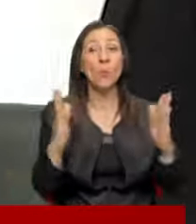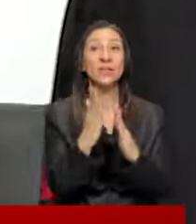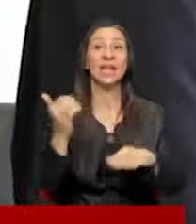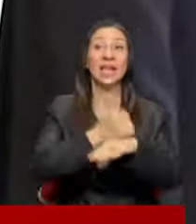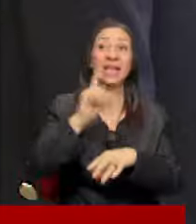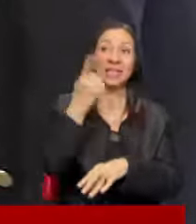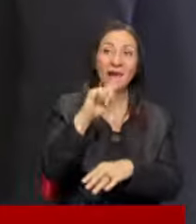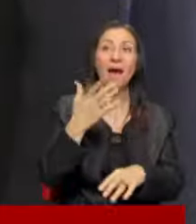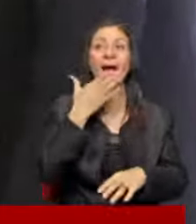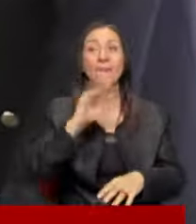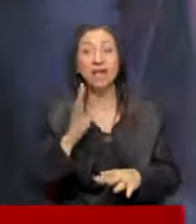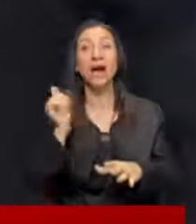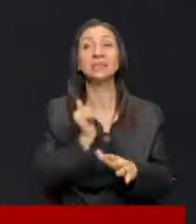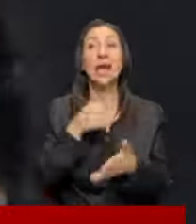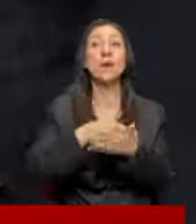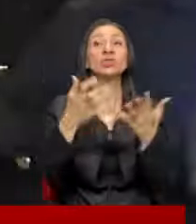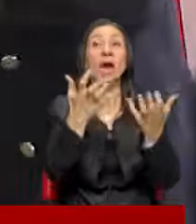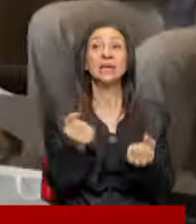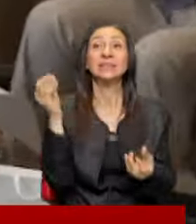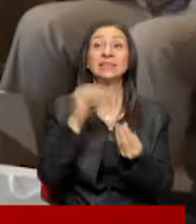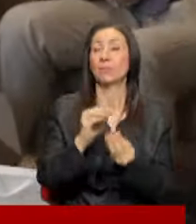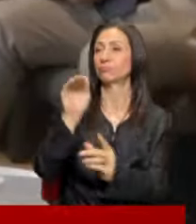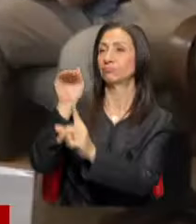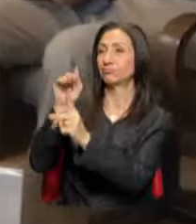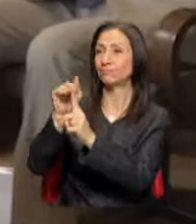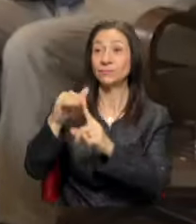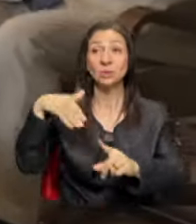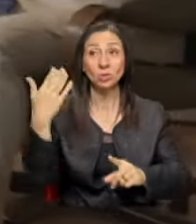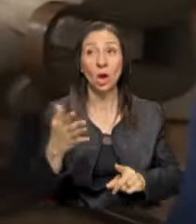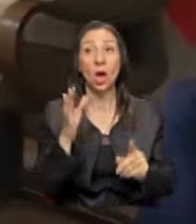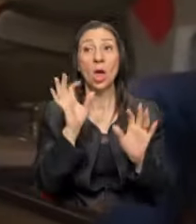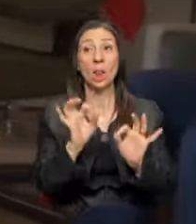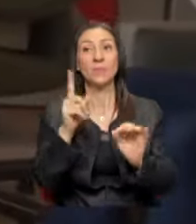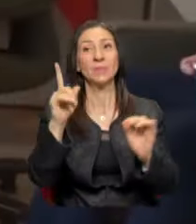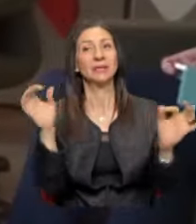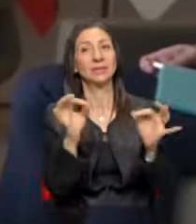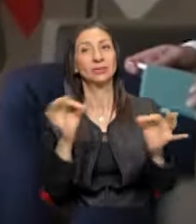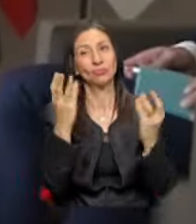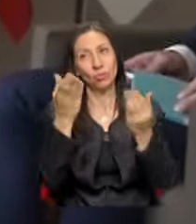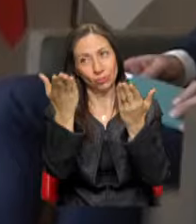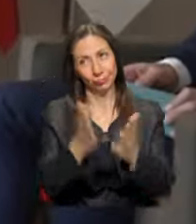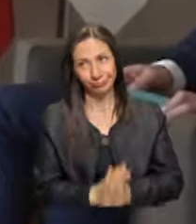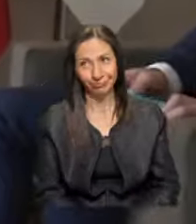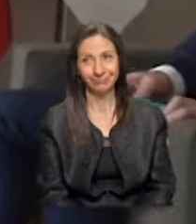iktidara emekliye ve asgari ücretliye zam çağrısından sonra öne çıkan diyalog